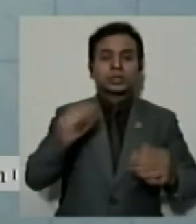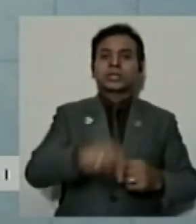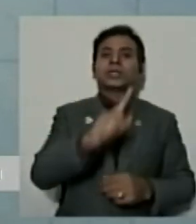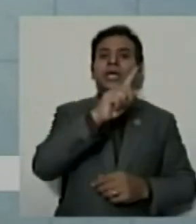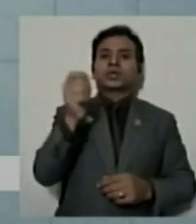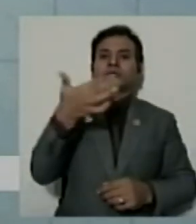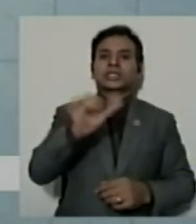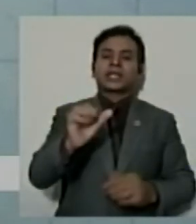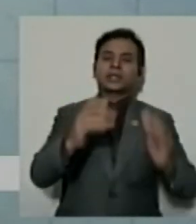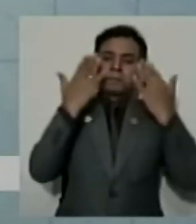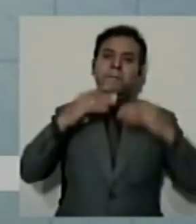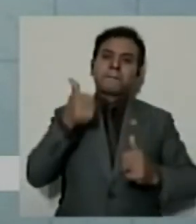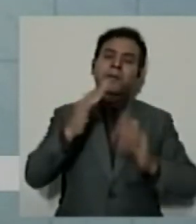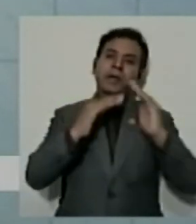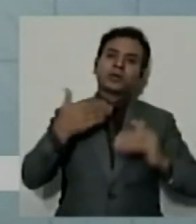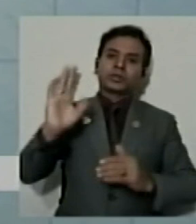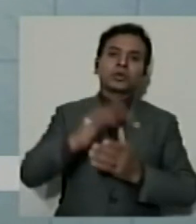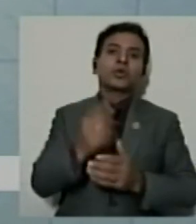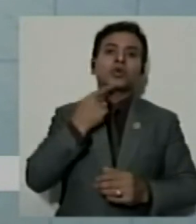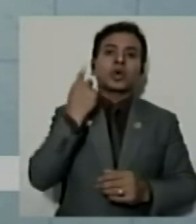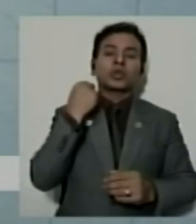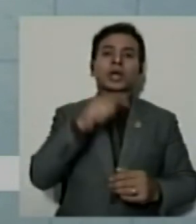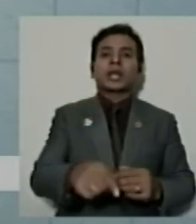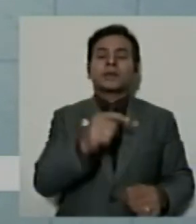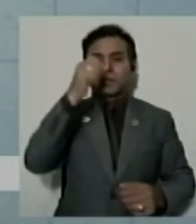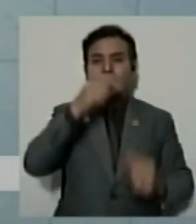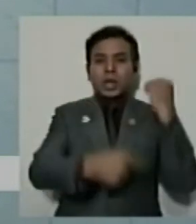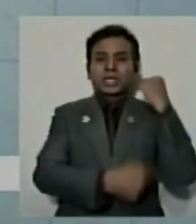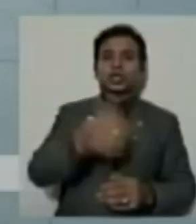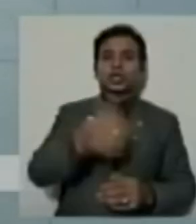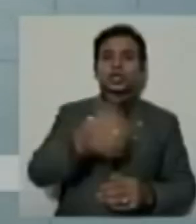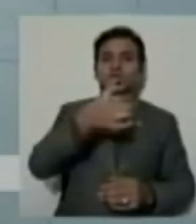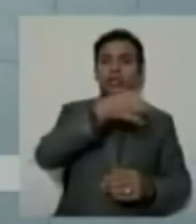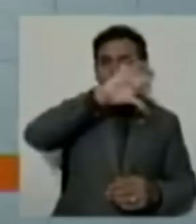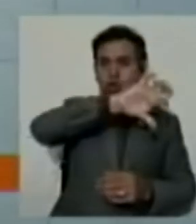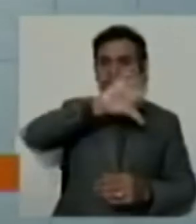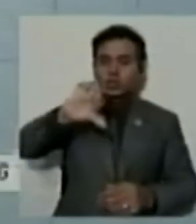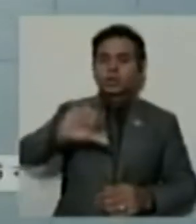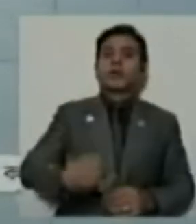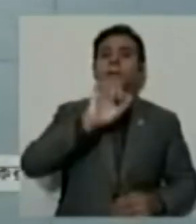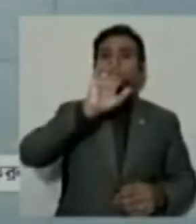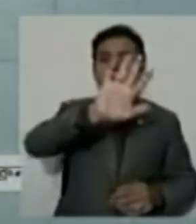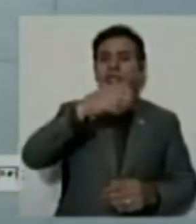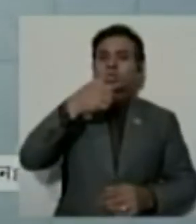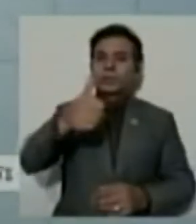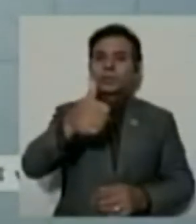এ পর্যন্ত ঢাকার হাসপাতালগুলিতে ভর্তি আছে 956 জন।